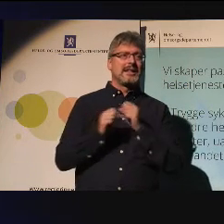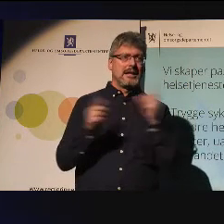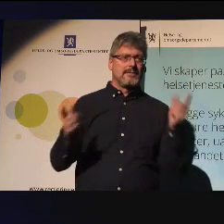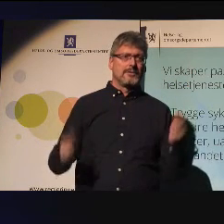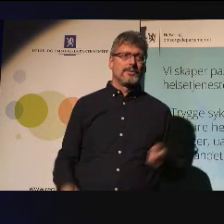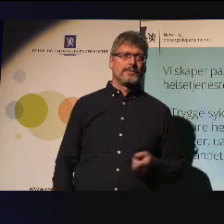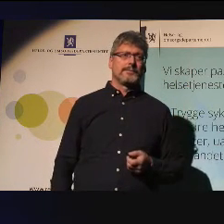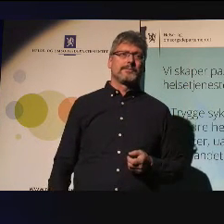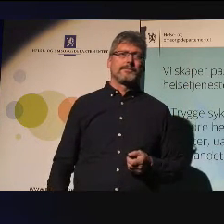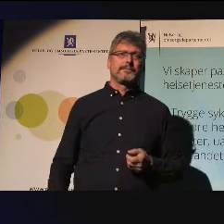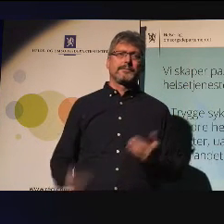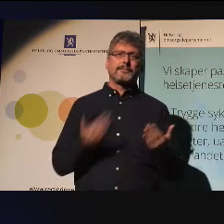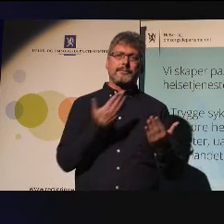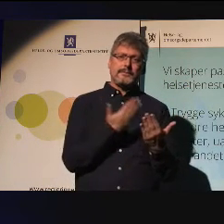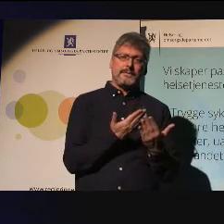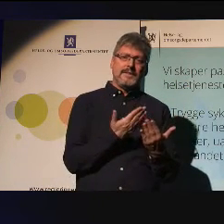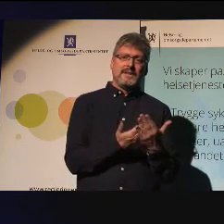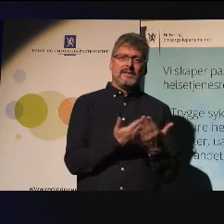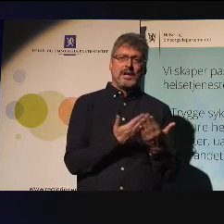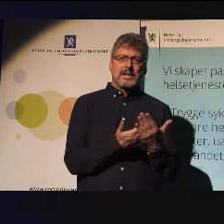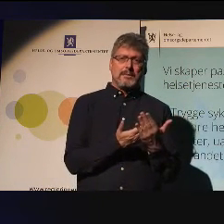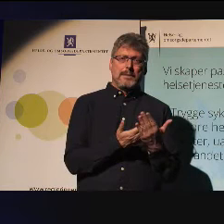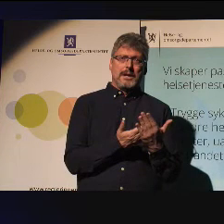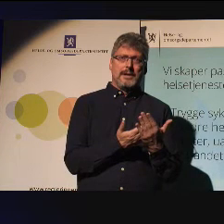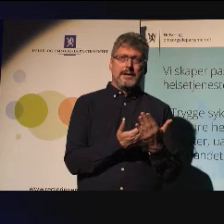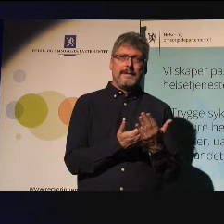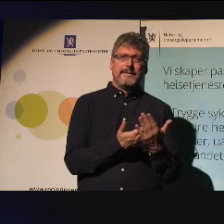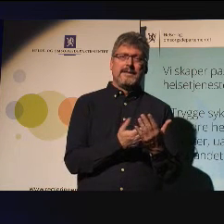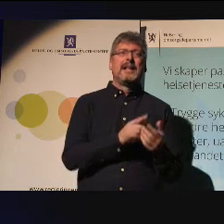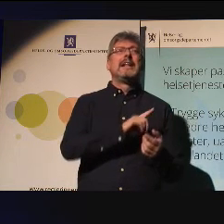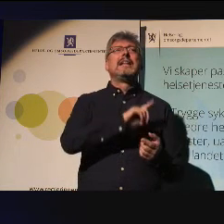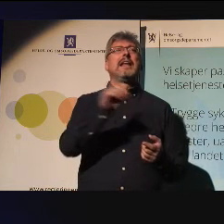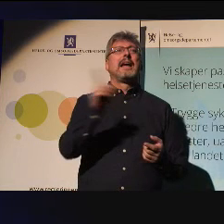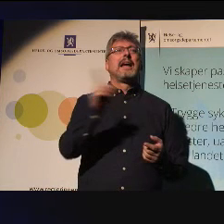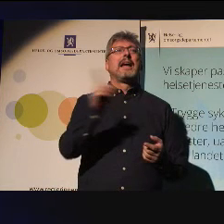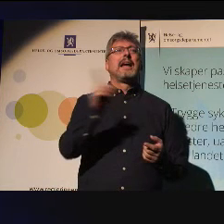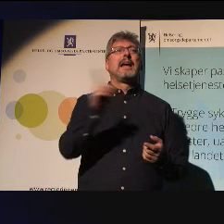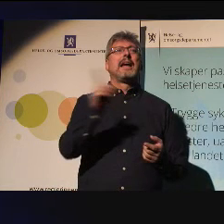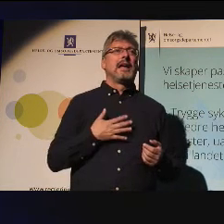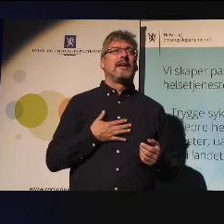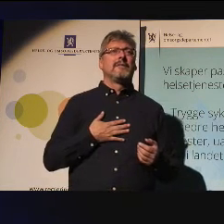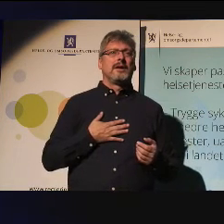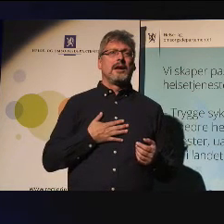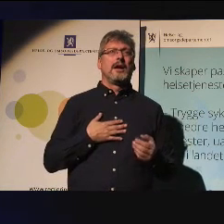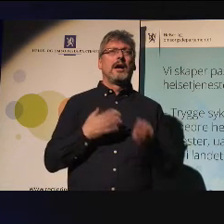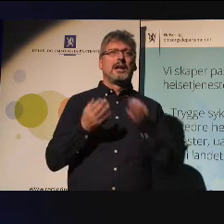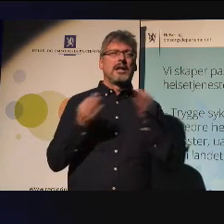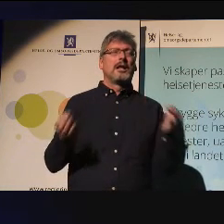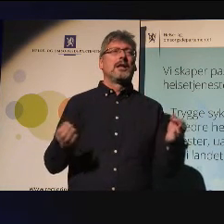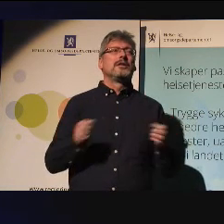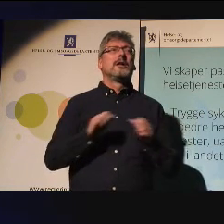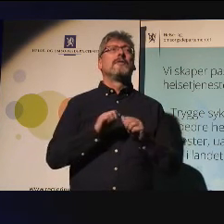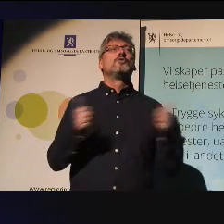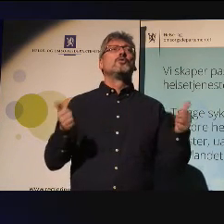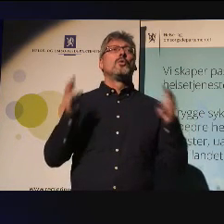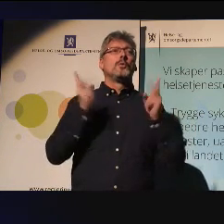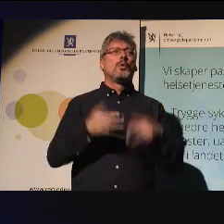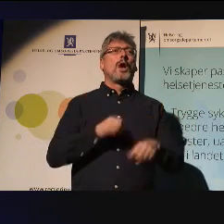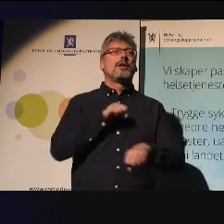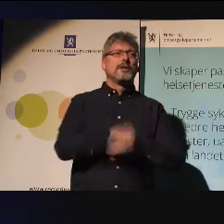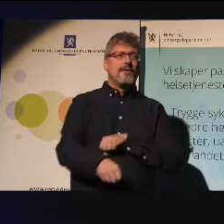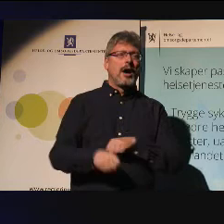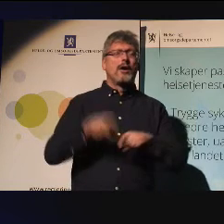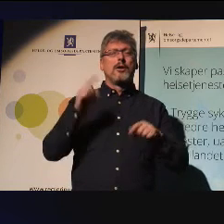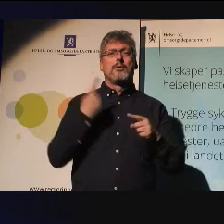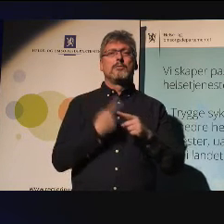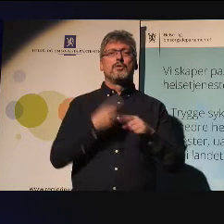på det. Vi har lenge erkjent at det for stor bruk av tvang og feil bruk av